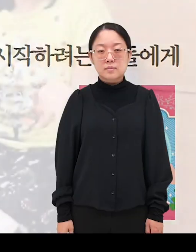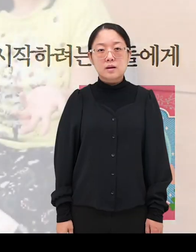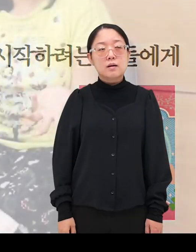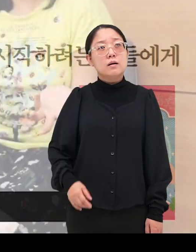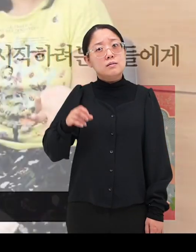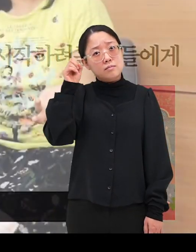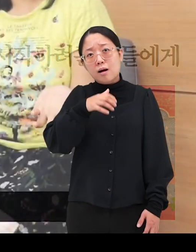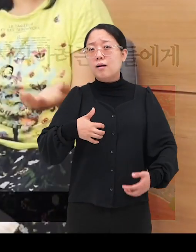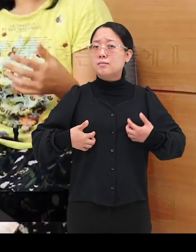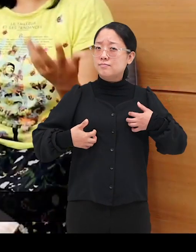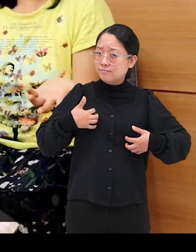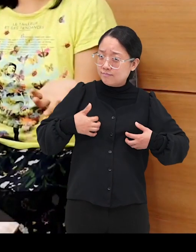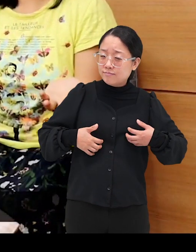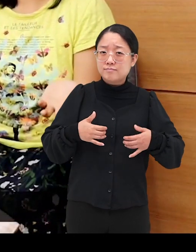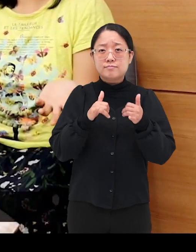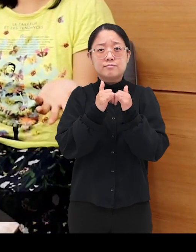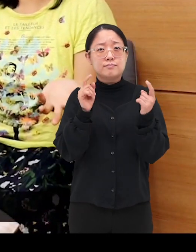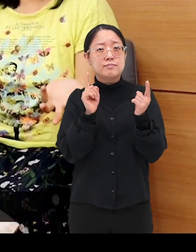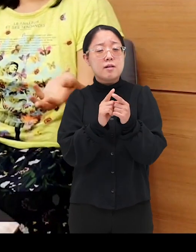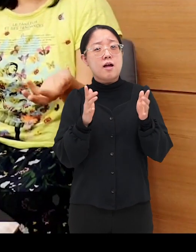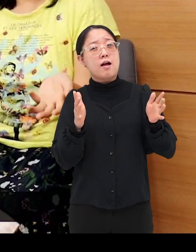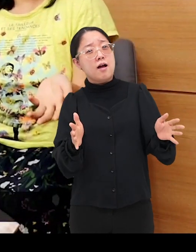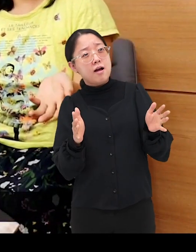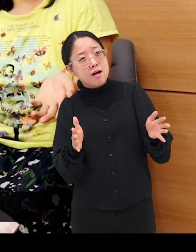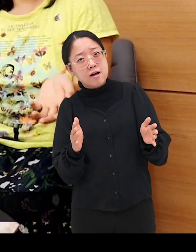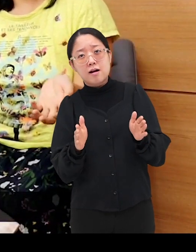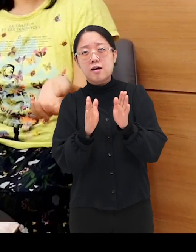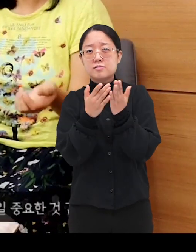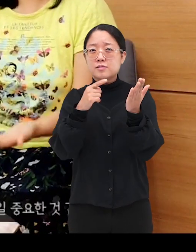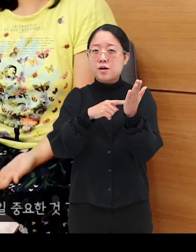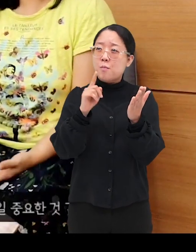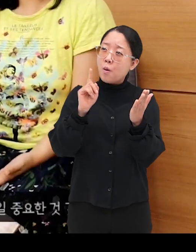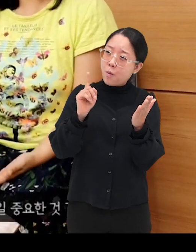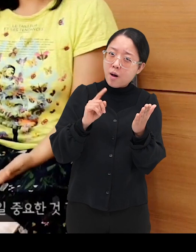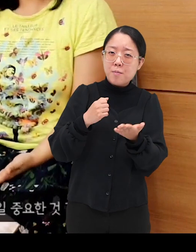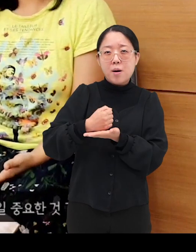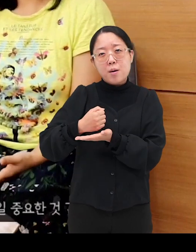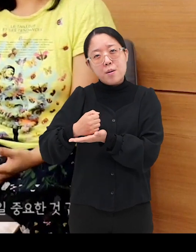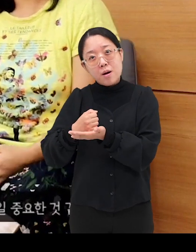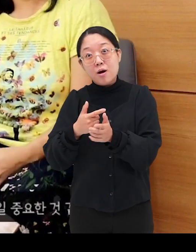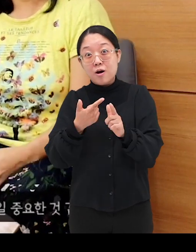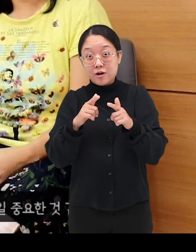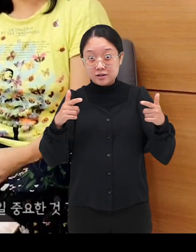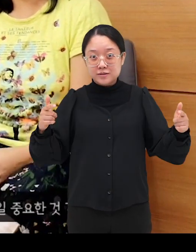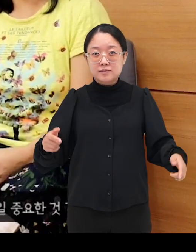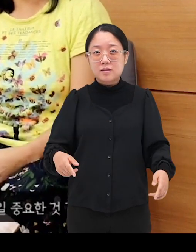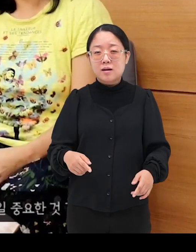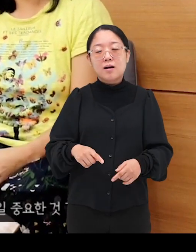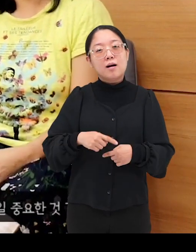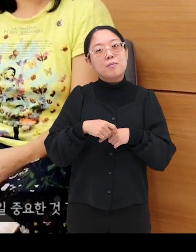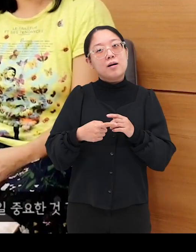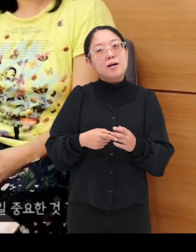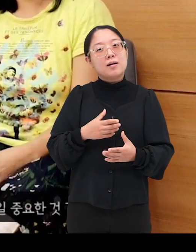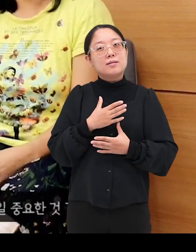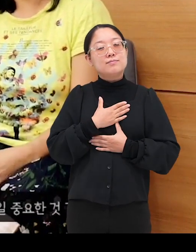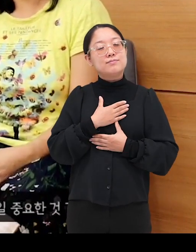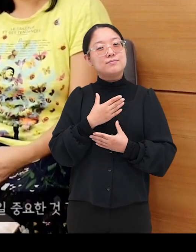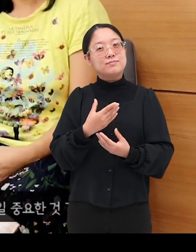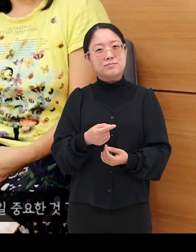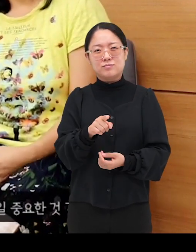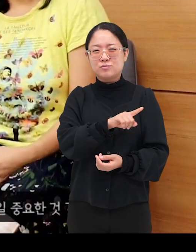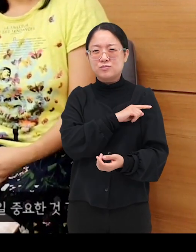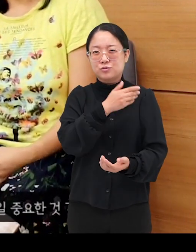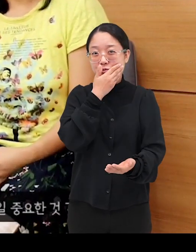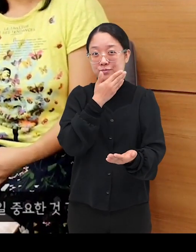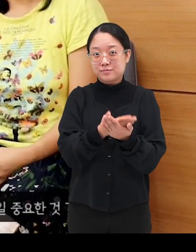그냥 즐겁게 그냥 사람들하고 만나가지고 사귀고 그냥 책하고도 사귄다는 마음으로 일단 가벼운 마음으로 시작하는 게 되게 제일 중요한 것